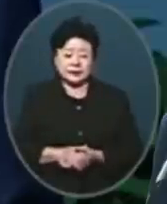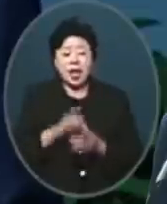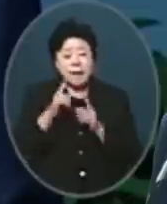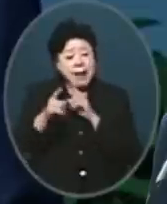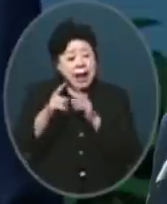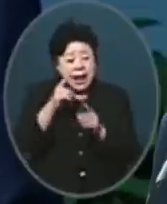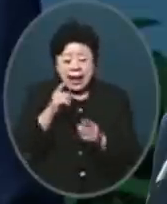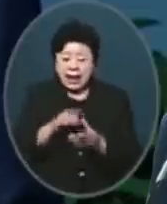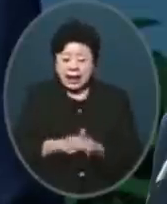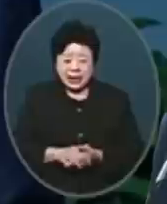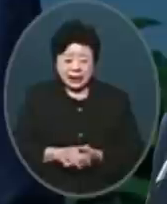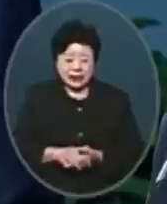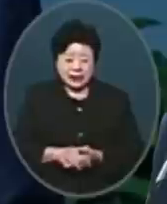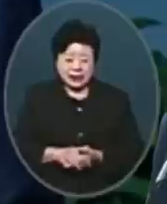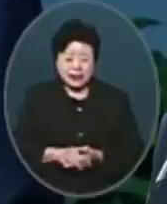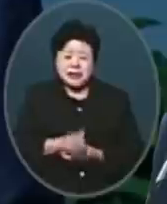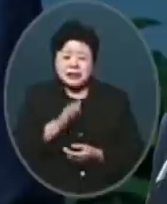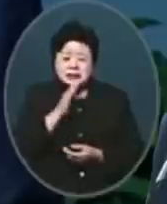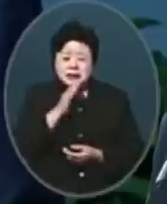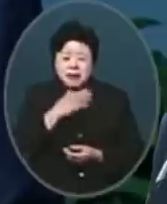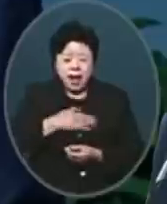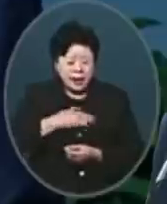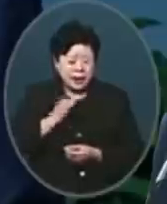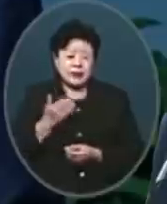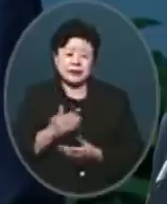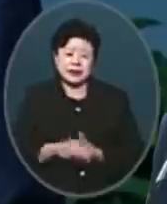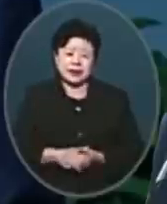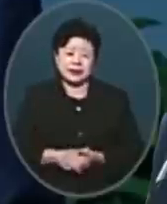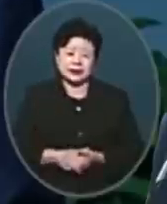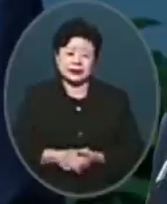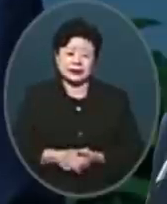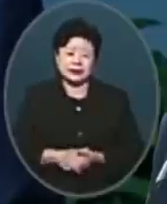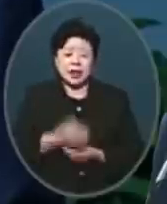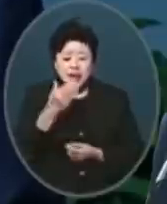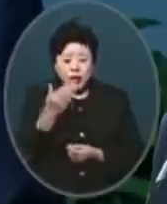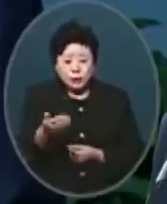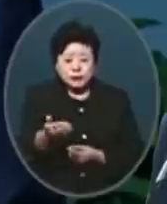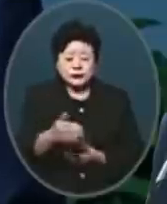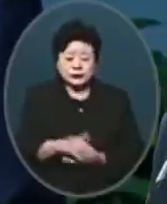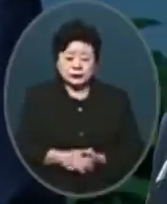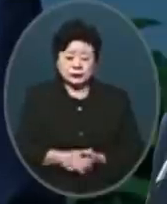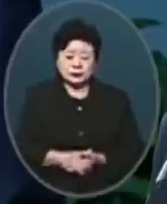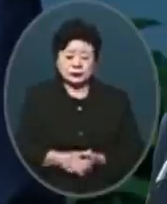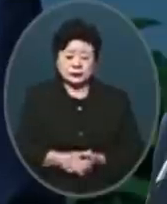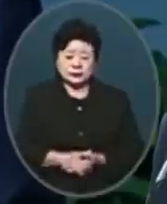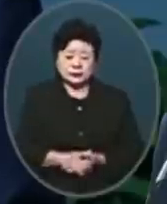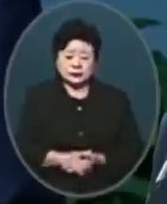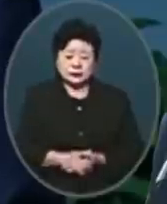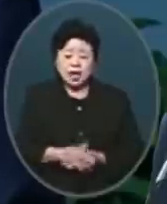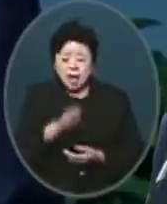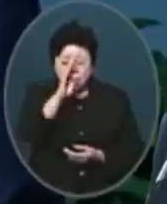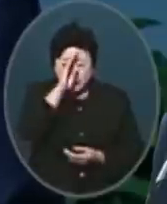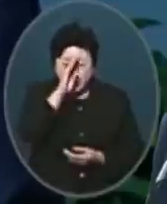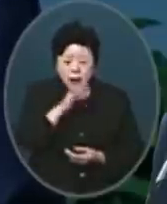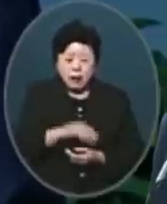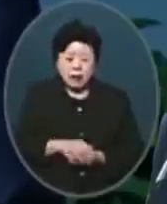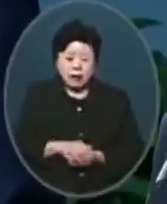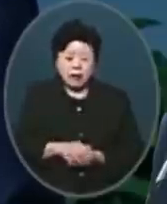은혜를 정말로 알아야 돼요. 여러분의 병을